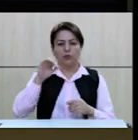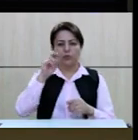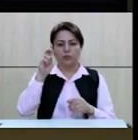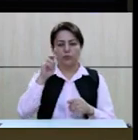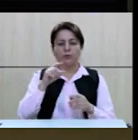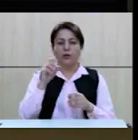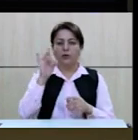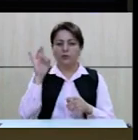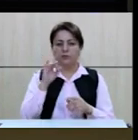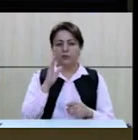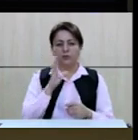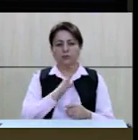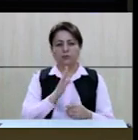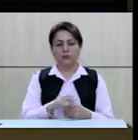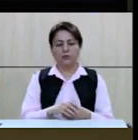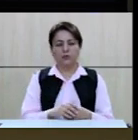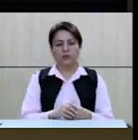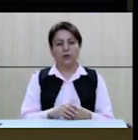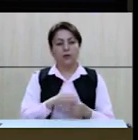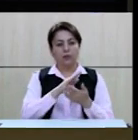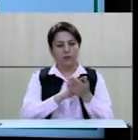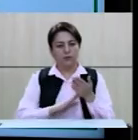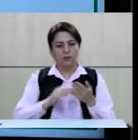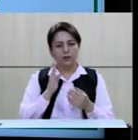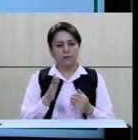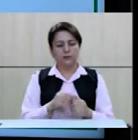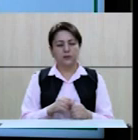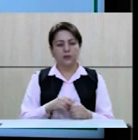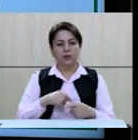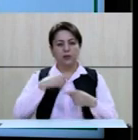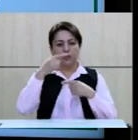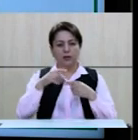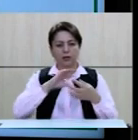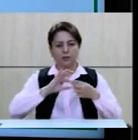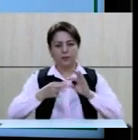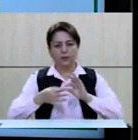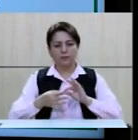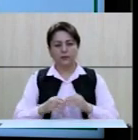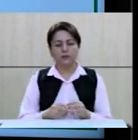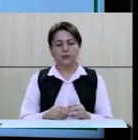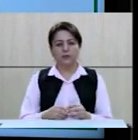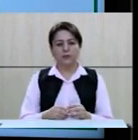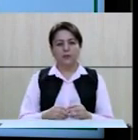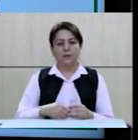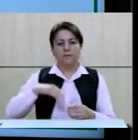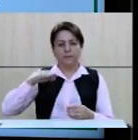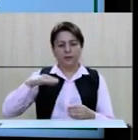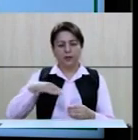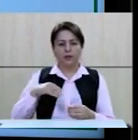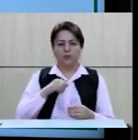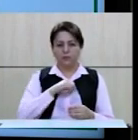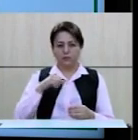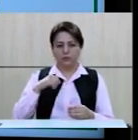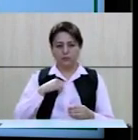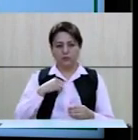ravishlar hisoblanadi. Davom etamiz. Keyingi gaplarimiz. Keyin sal xushimni